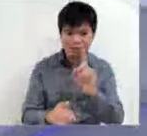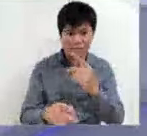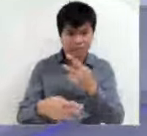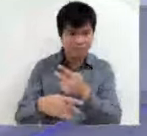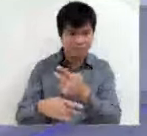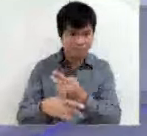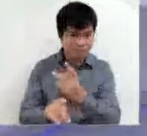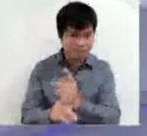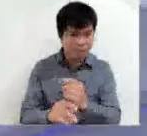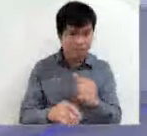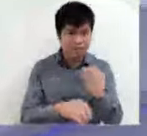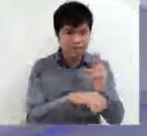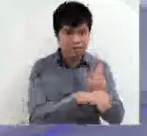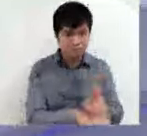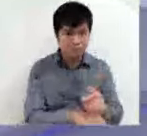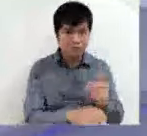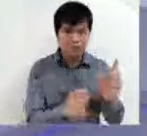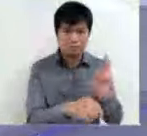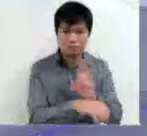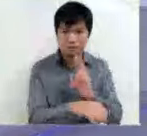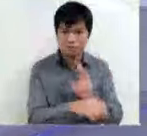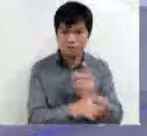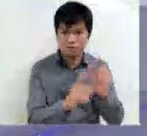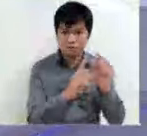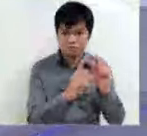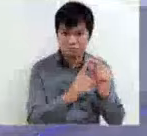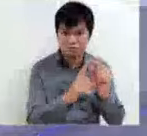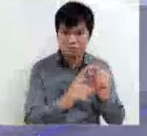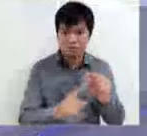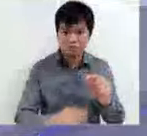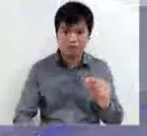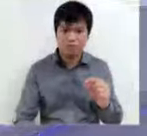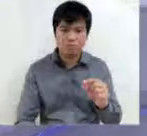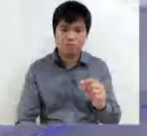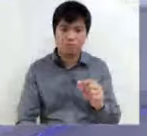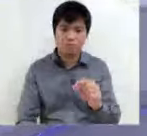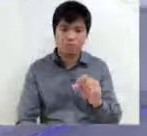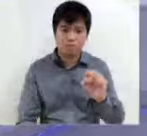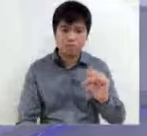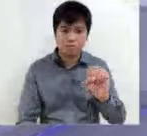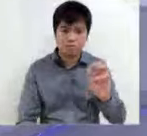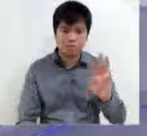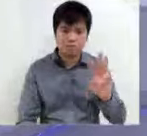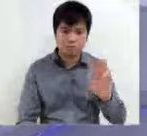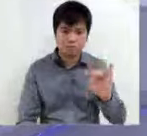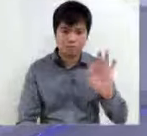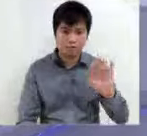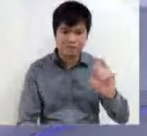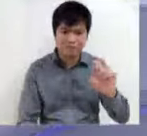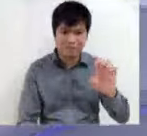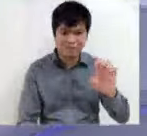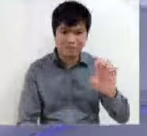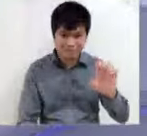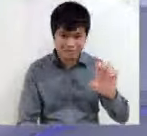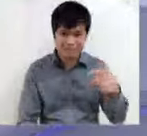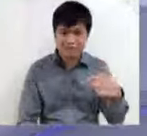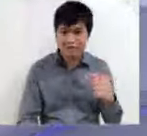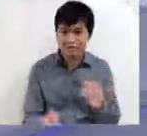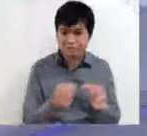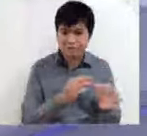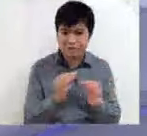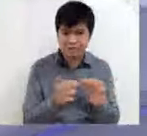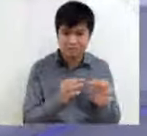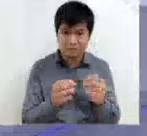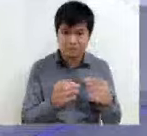na nagagamit na salita ngayon, ang Swiftie. Paliwanag ni Casper Graff-Wall na presidente ng